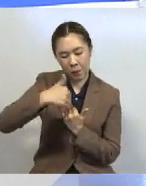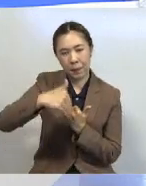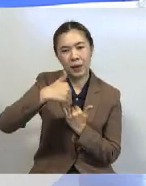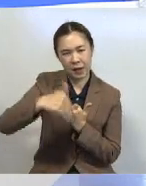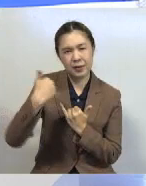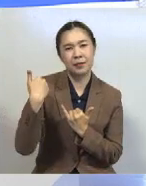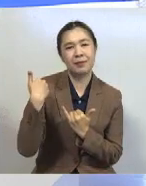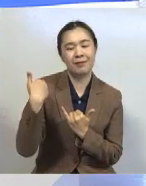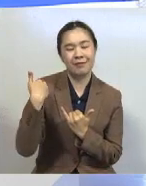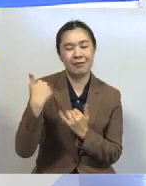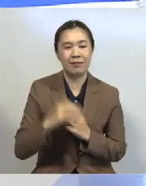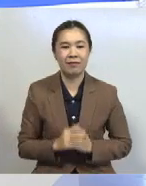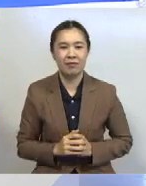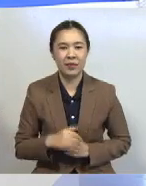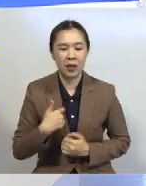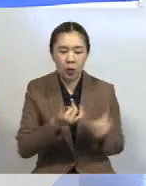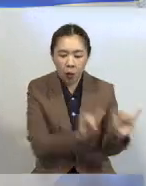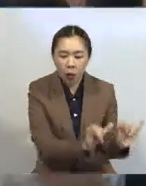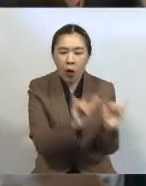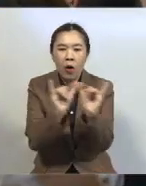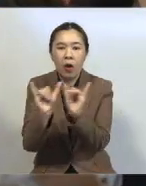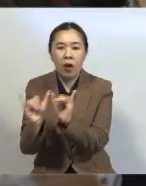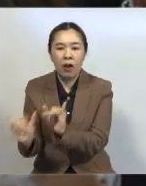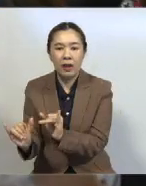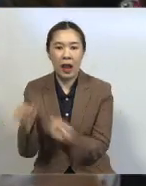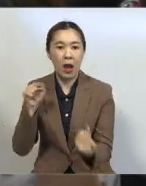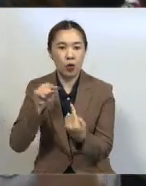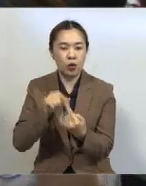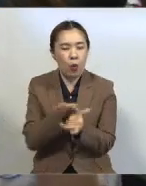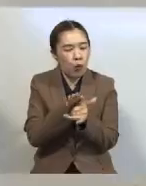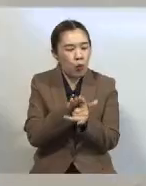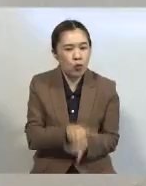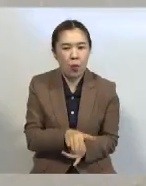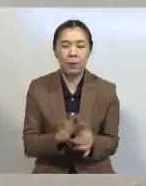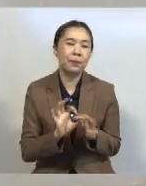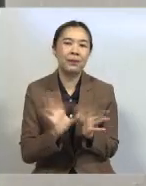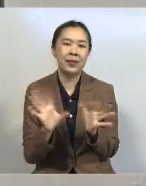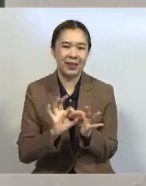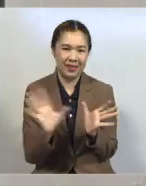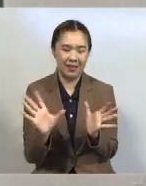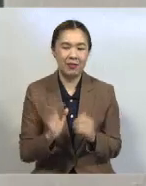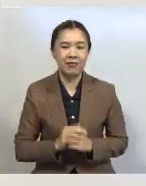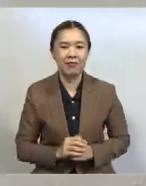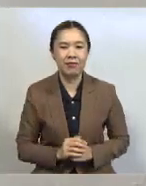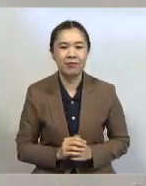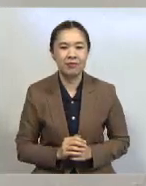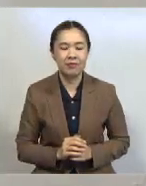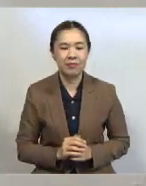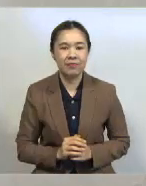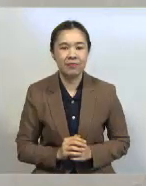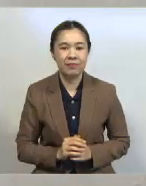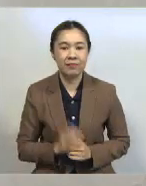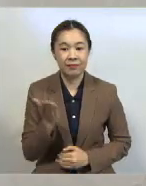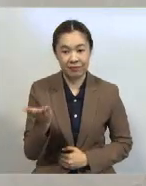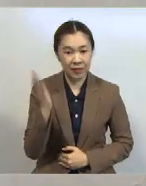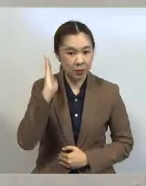ยเลยยืนยันนะคะว่าการขอย้ายออกมาไม่ใช่เรื่องของการกดดันเข้ามาเกี่ยวข้องอย่างแน่นอนค่ะหลังจากที่หัวห